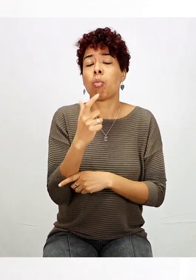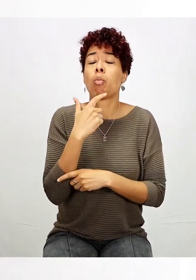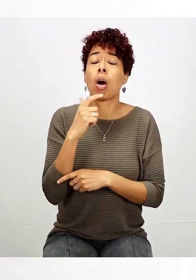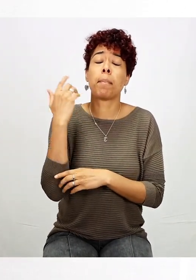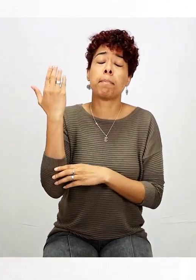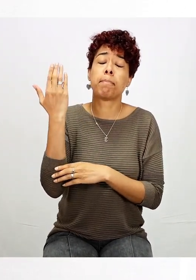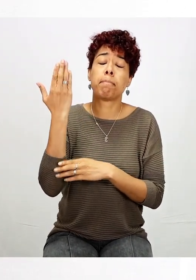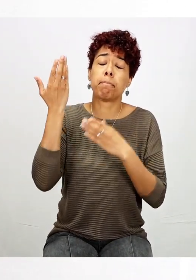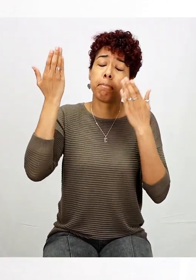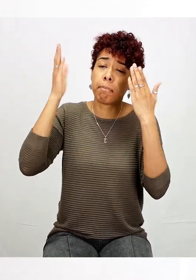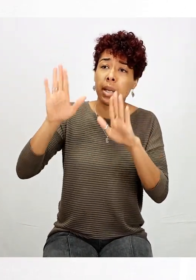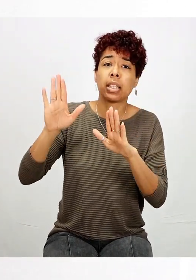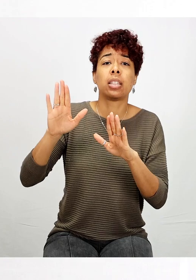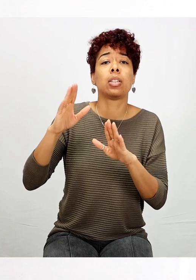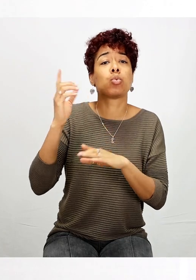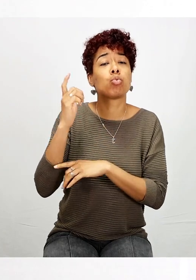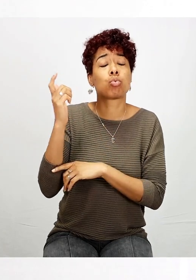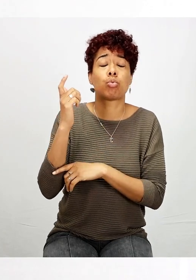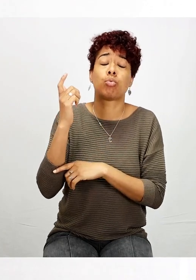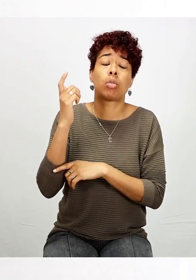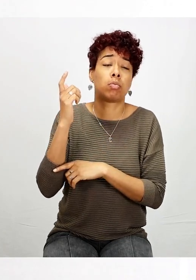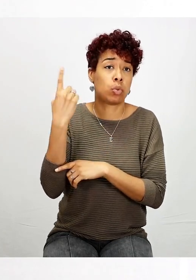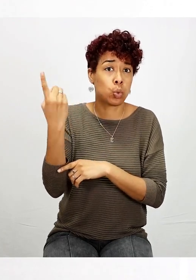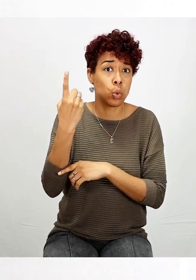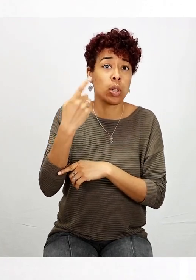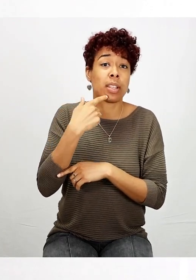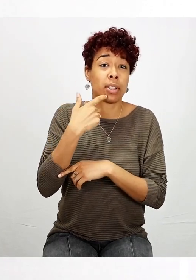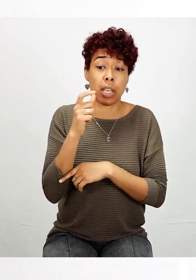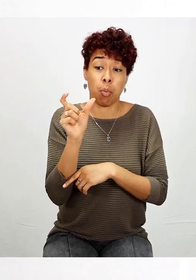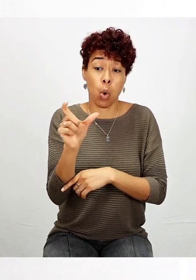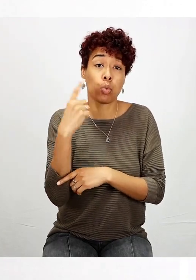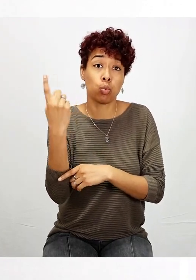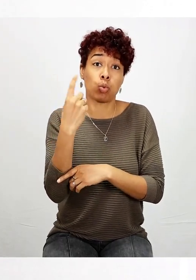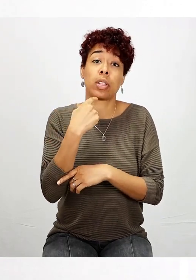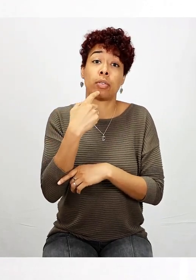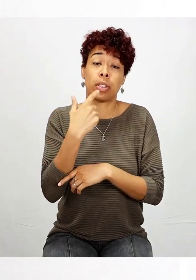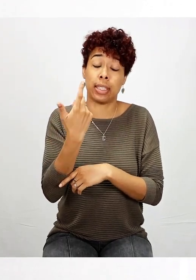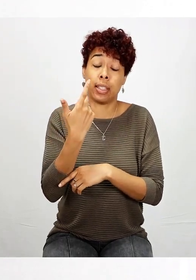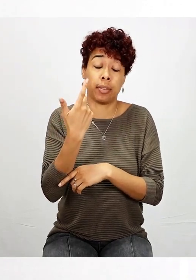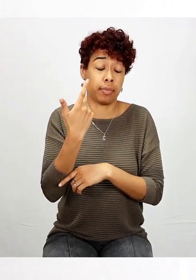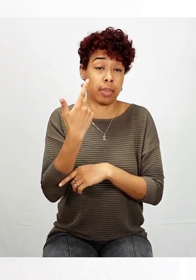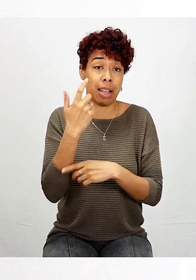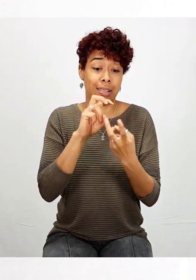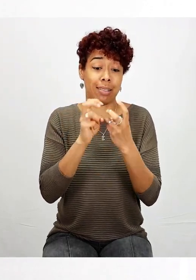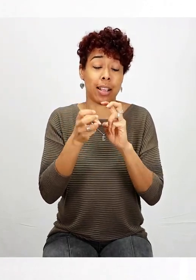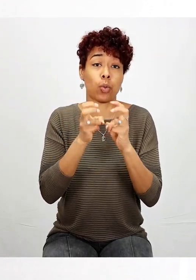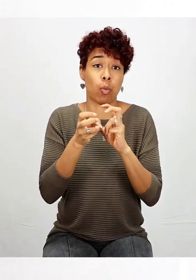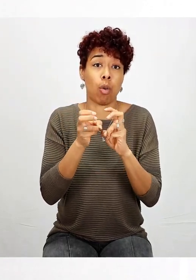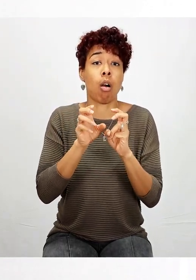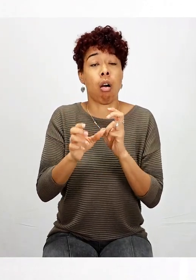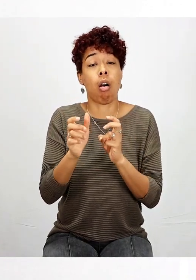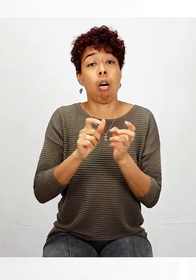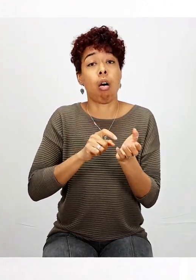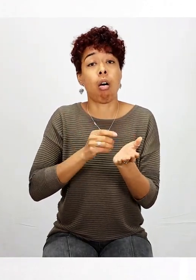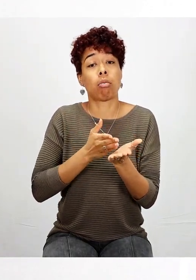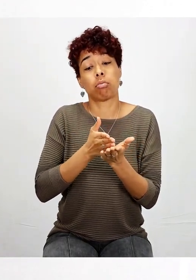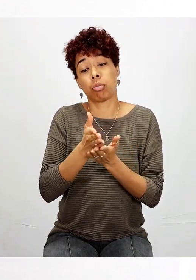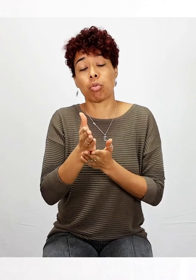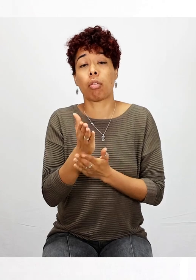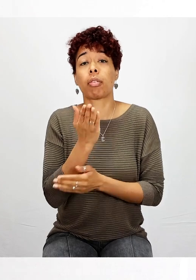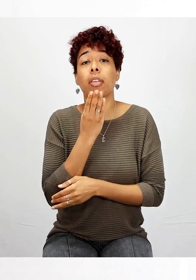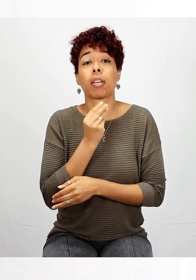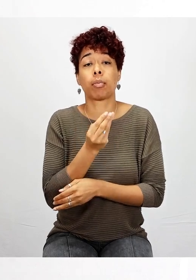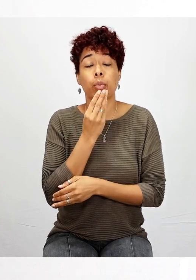hébreu de tout temps, ça veut dire aussi saison à chaque instant. Donc en fait, si je pouvais changer le texte, je dirais je